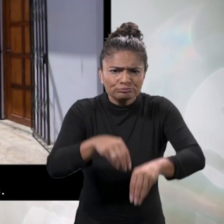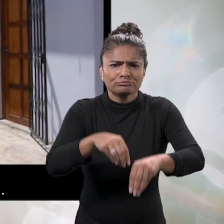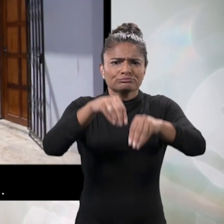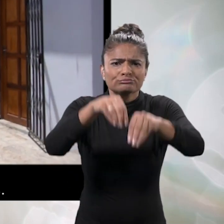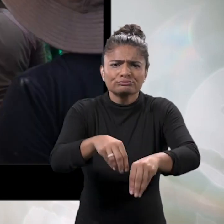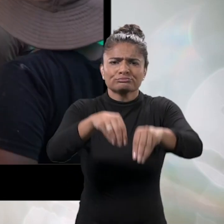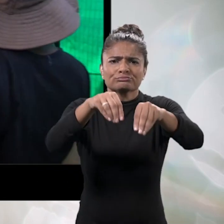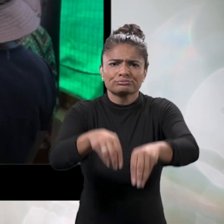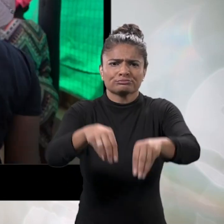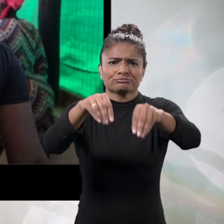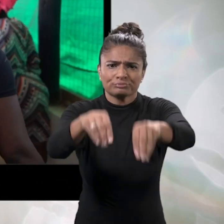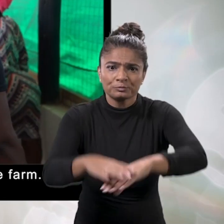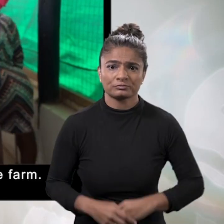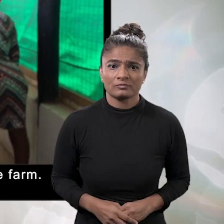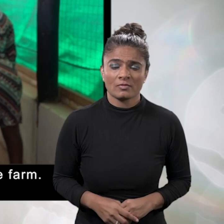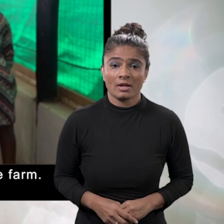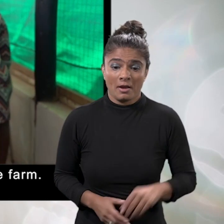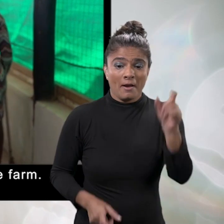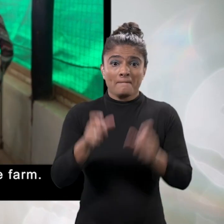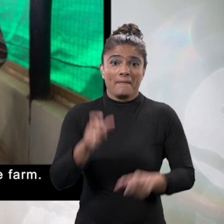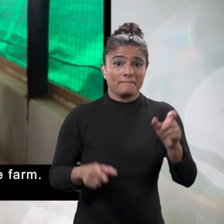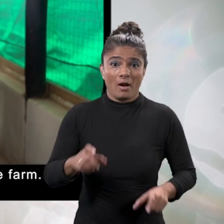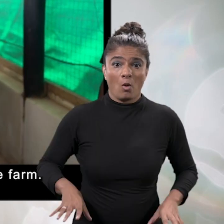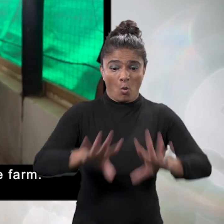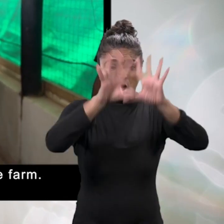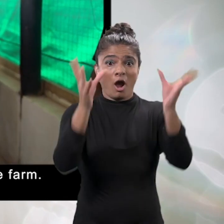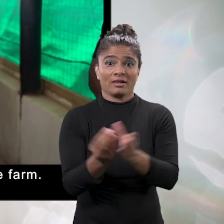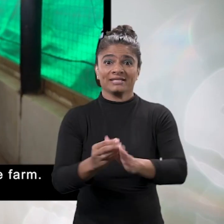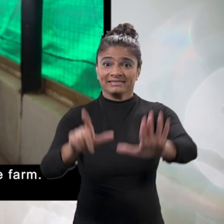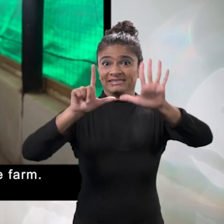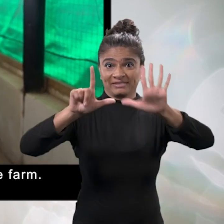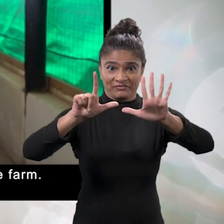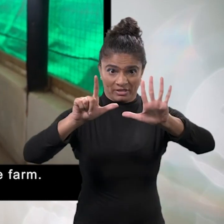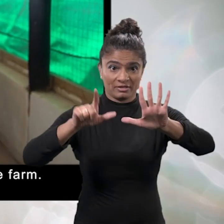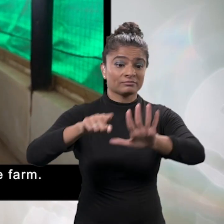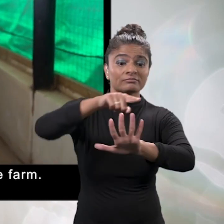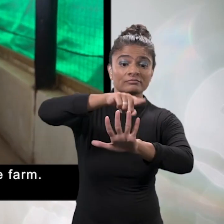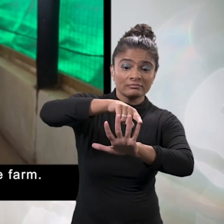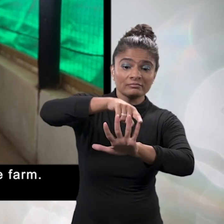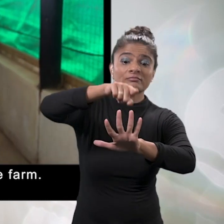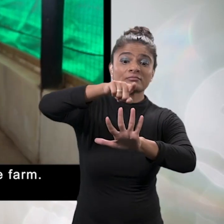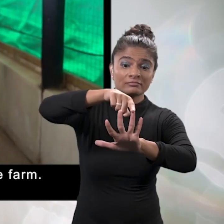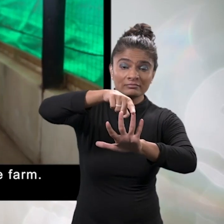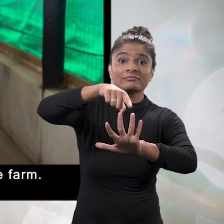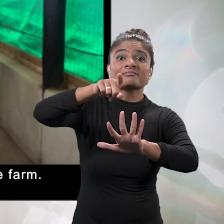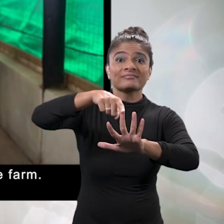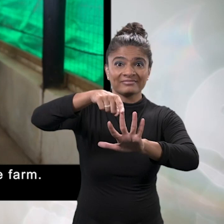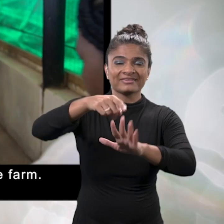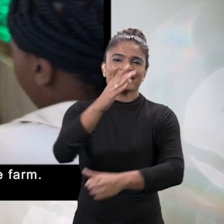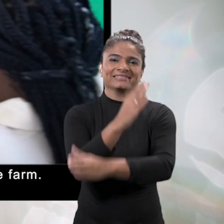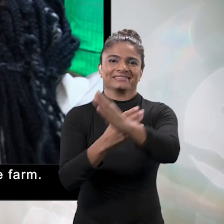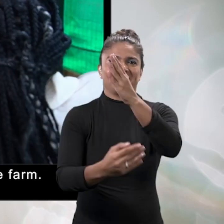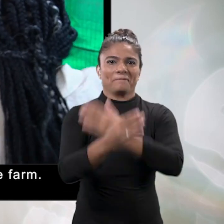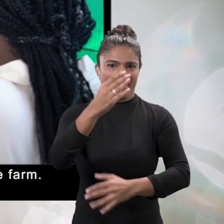njengaleli plaza chicken farmers. So sinabantu-ke abakhubazekile abawu-3 abasebenzayo.